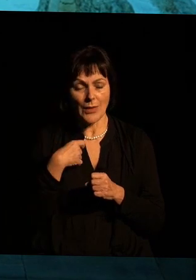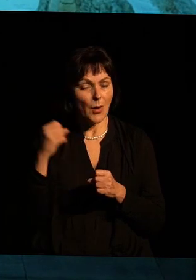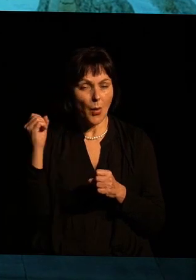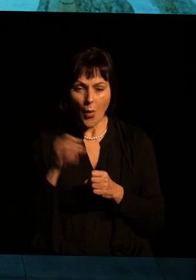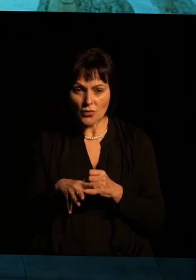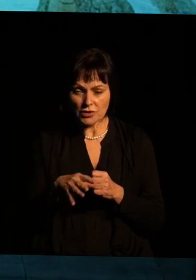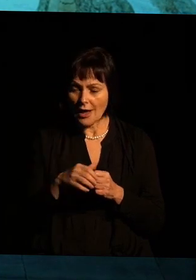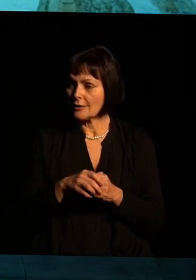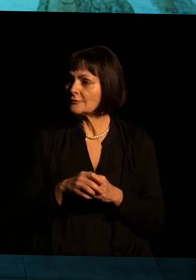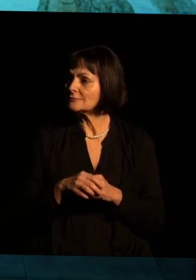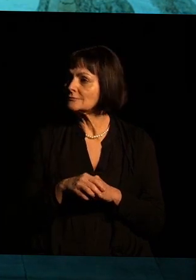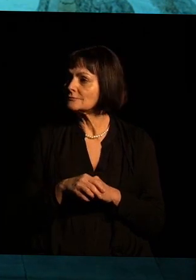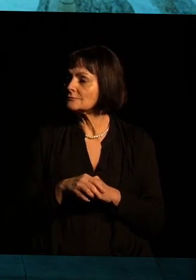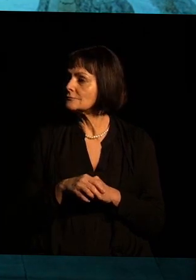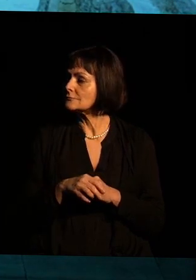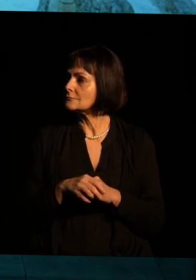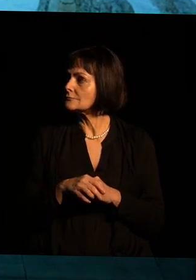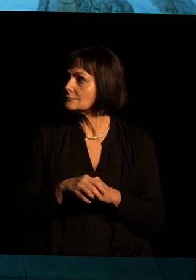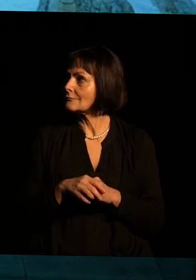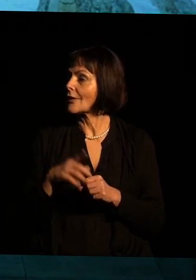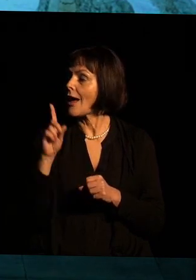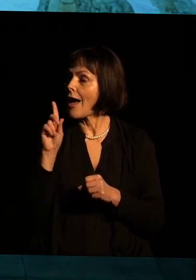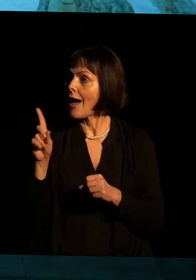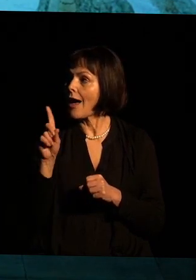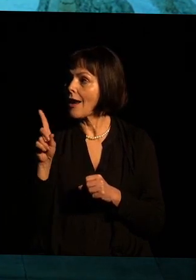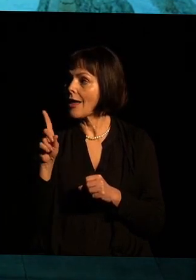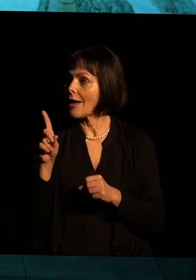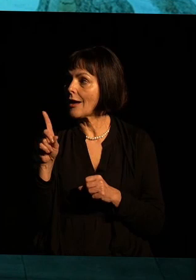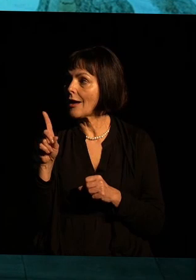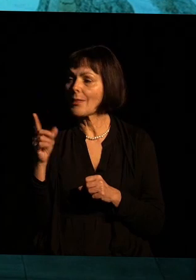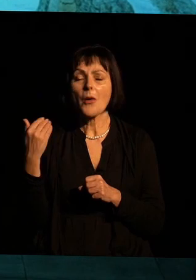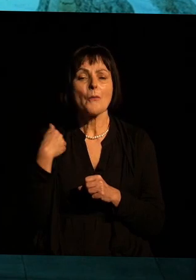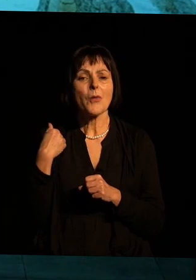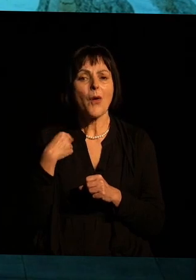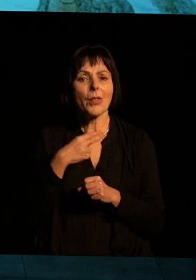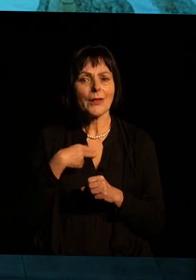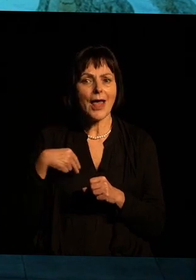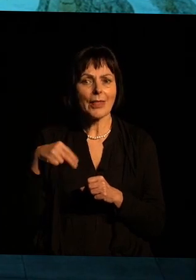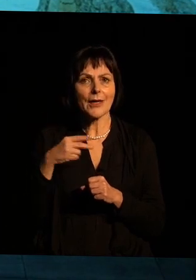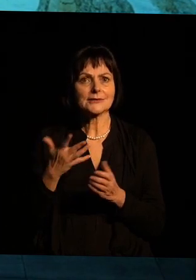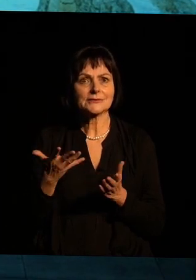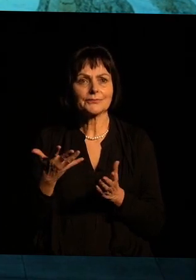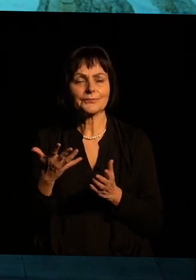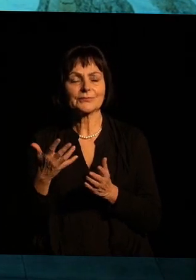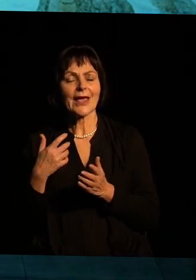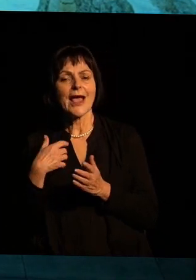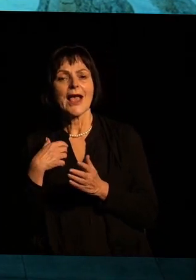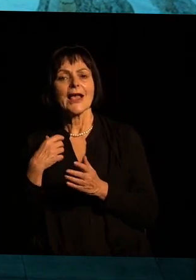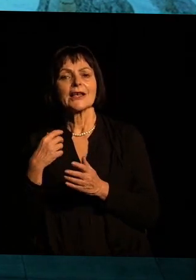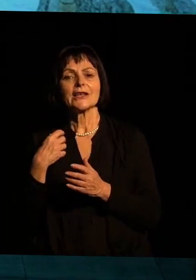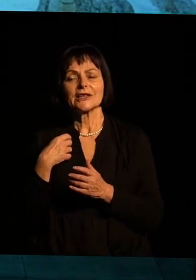Paine. Jeszcze gorsza. Jeszcze gorsza, tak. Ale to było dla nas jeszcze o tyle